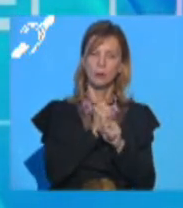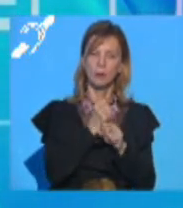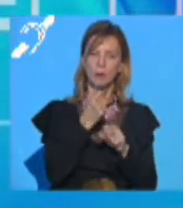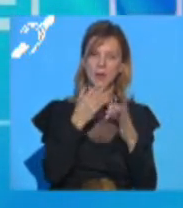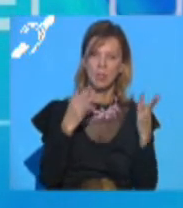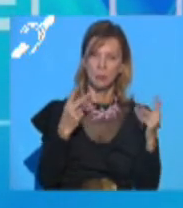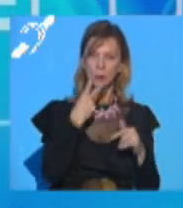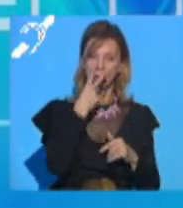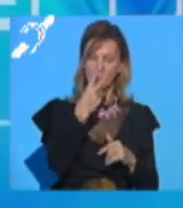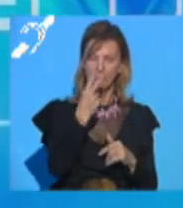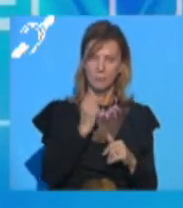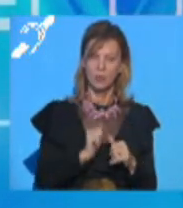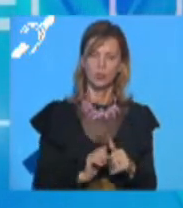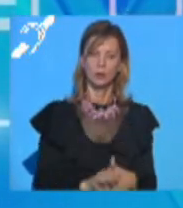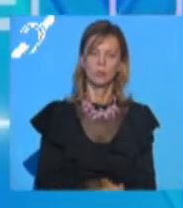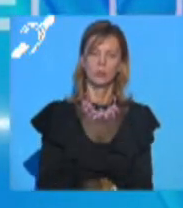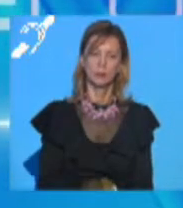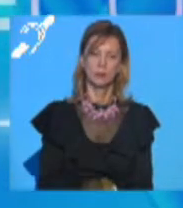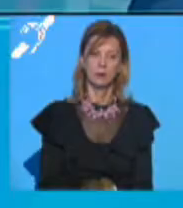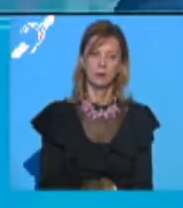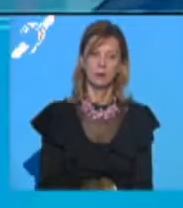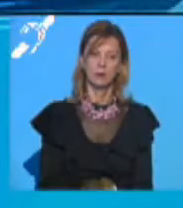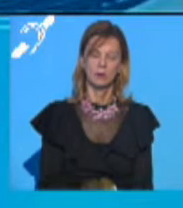vizionări înregistrate de videoclipuri.